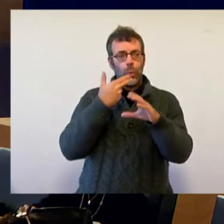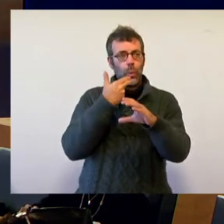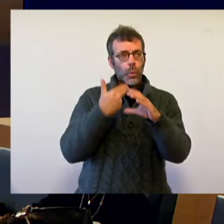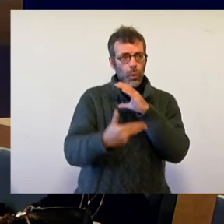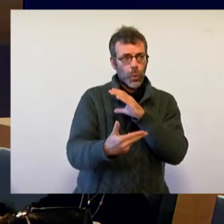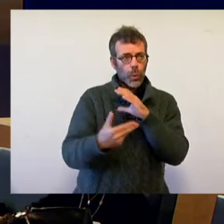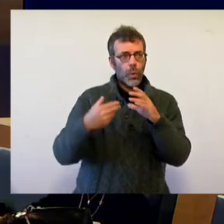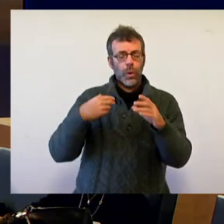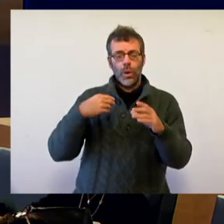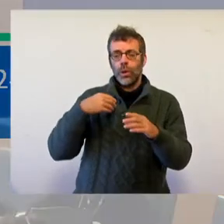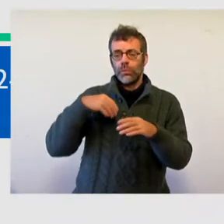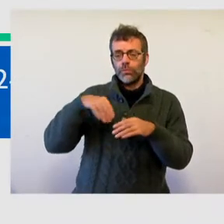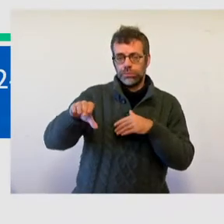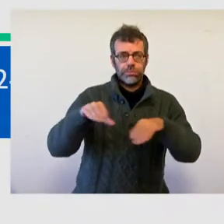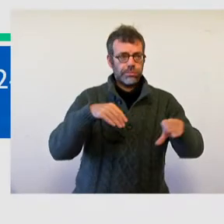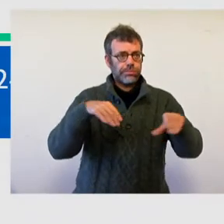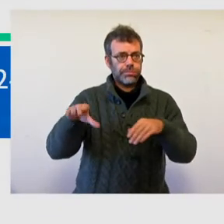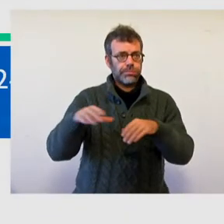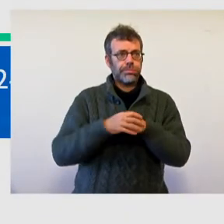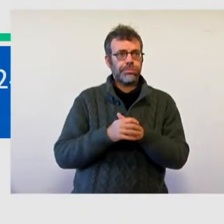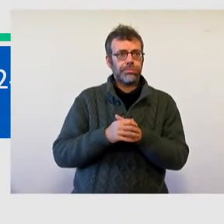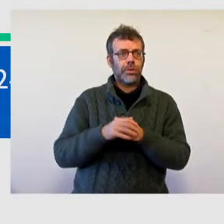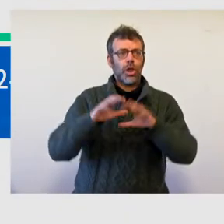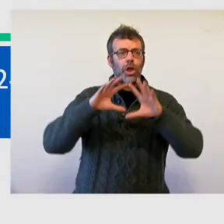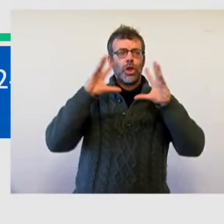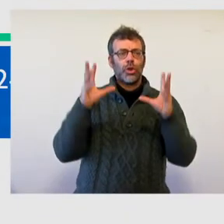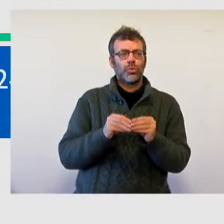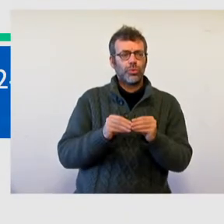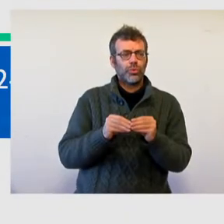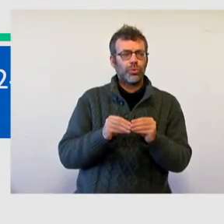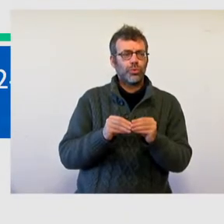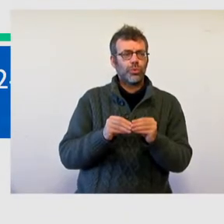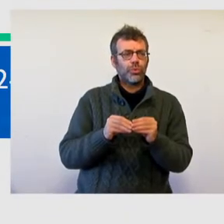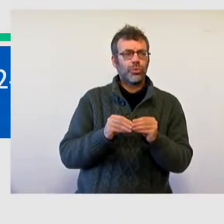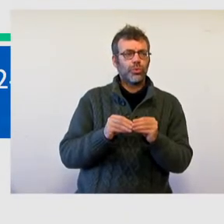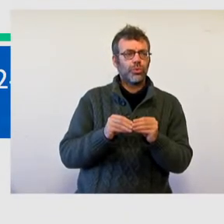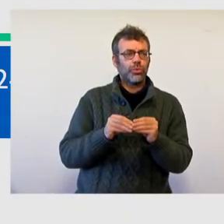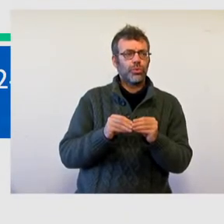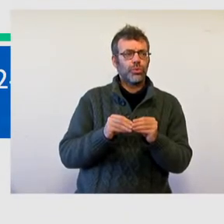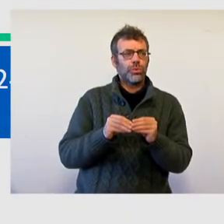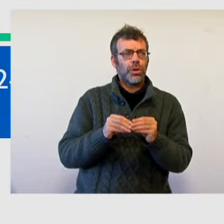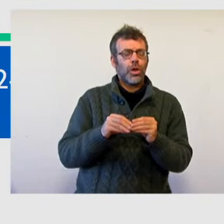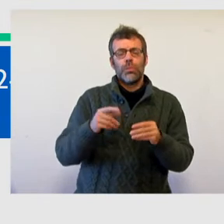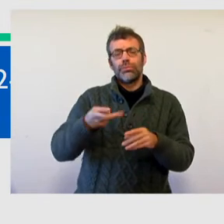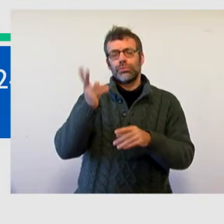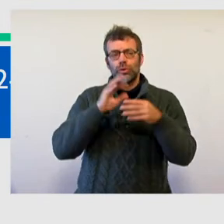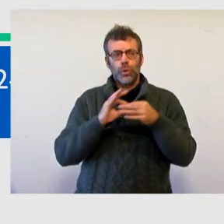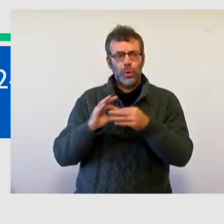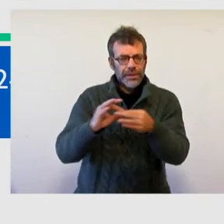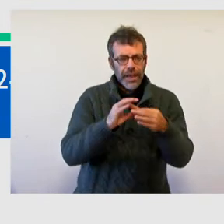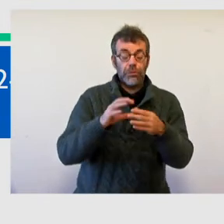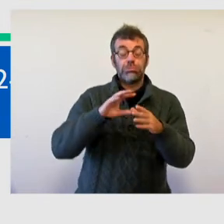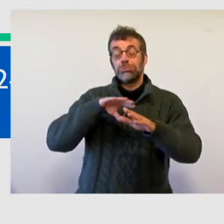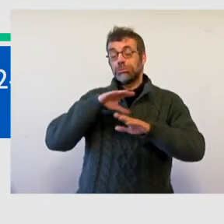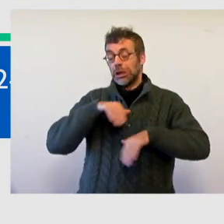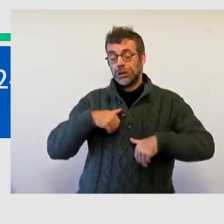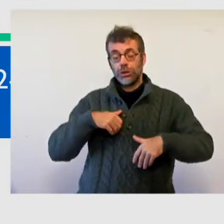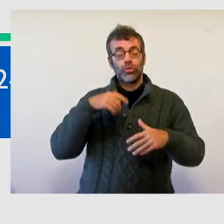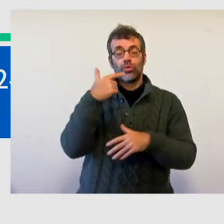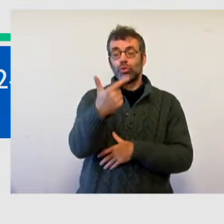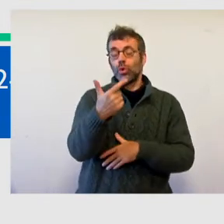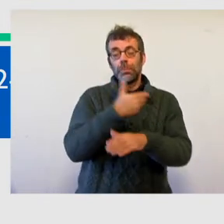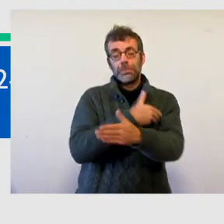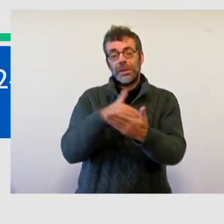ville plus proche et plus solidaire, et enfin 2 millions d'euros pour une ville qui protège chacune et chacun. Voilà, mes chers